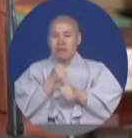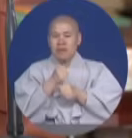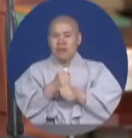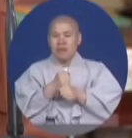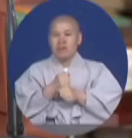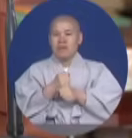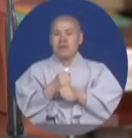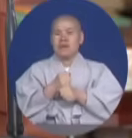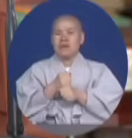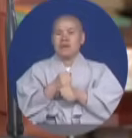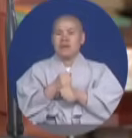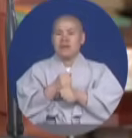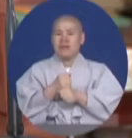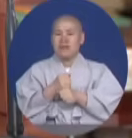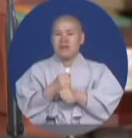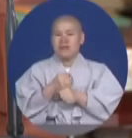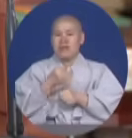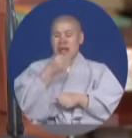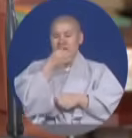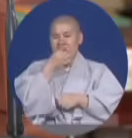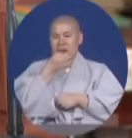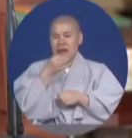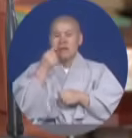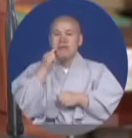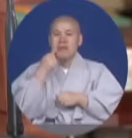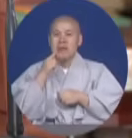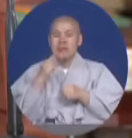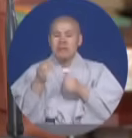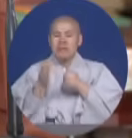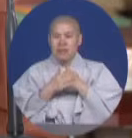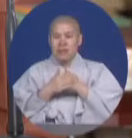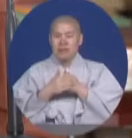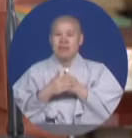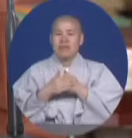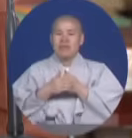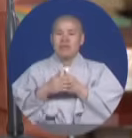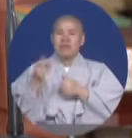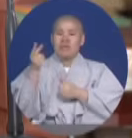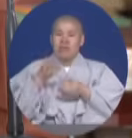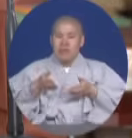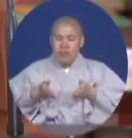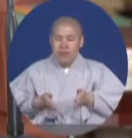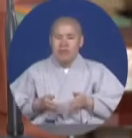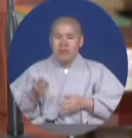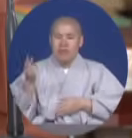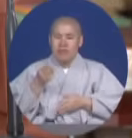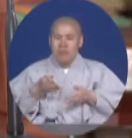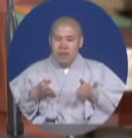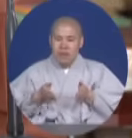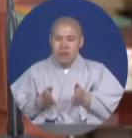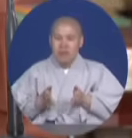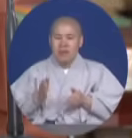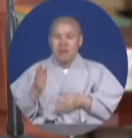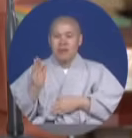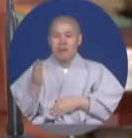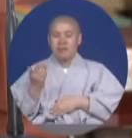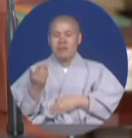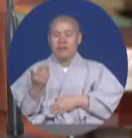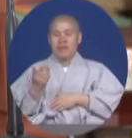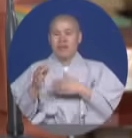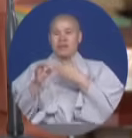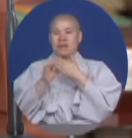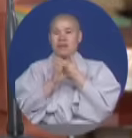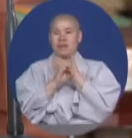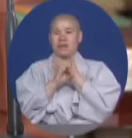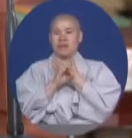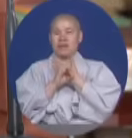말이죠. 그래서 이 탐해가 또 태어나게 하고 또 태어나게 하고 그렇습니다. 그러면